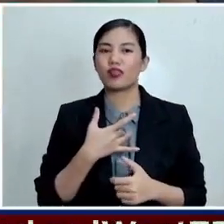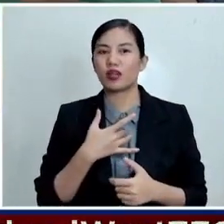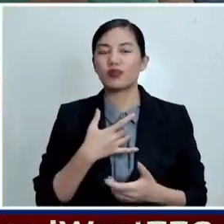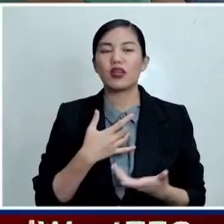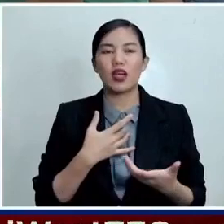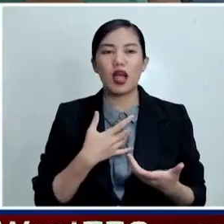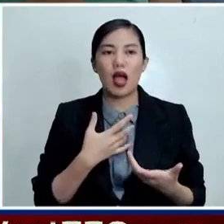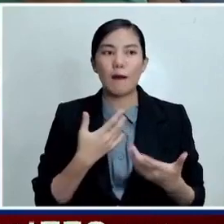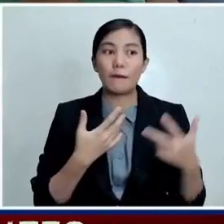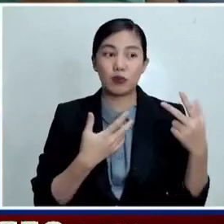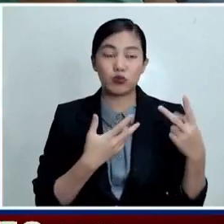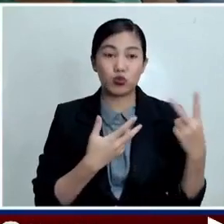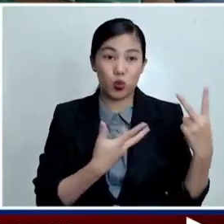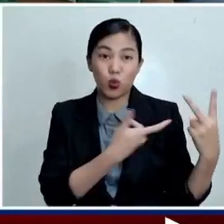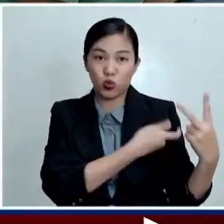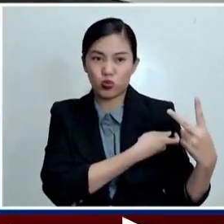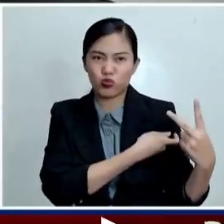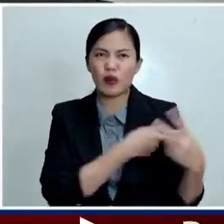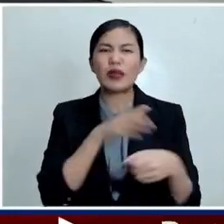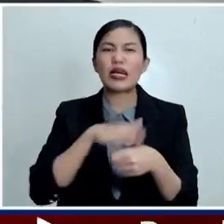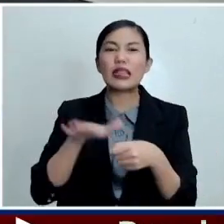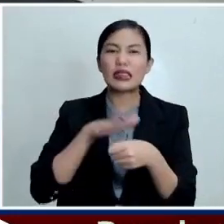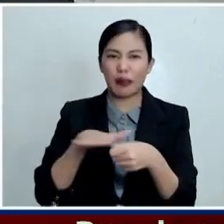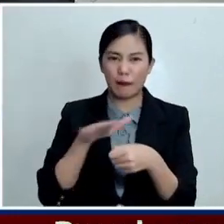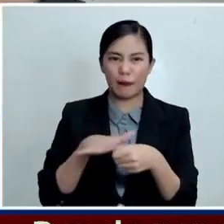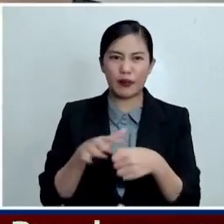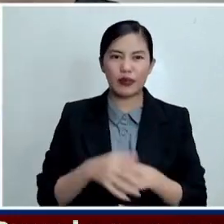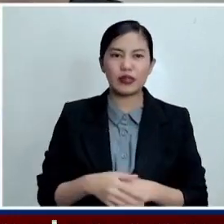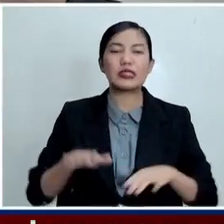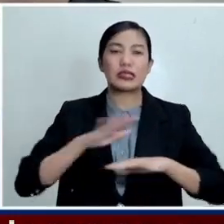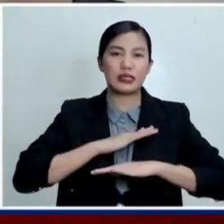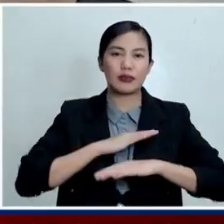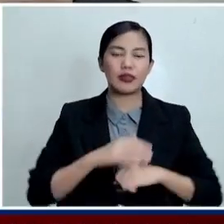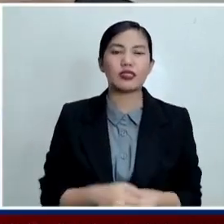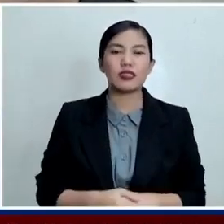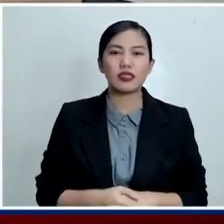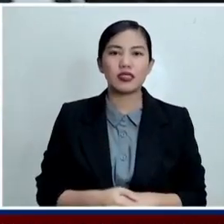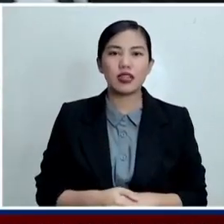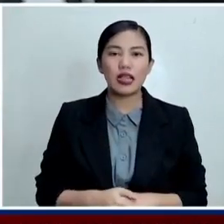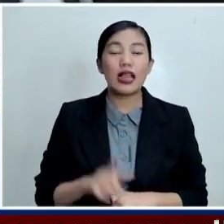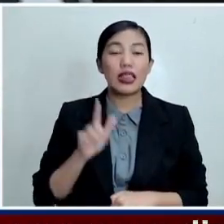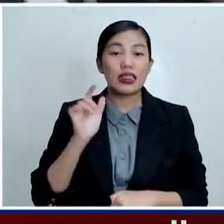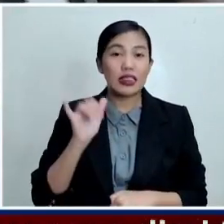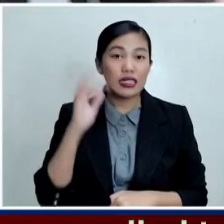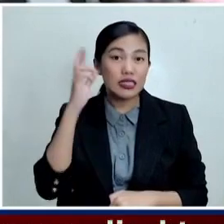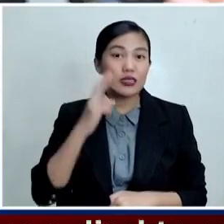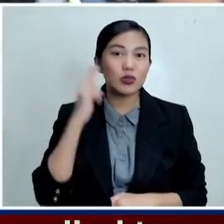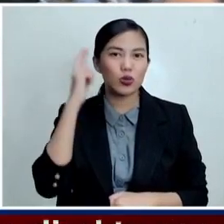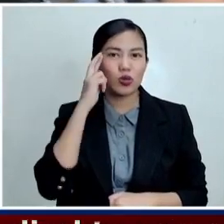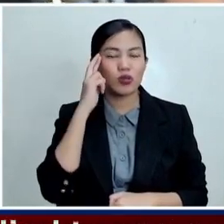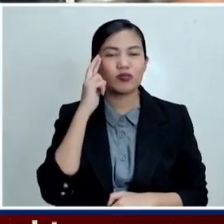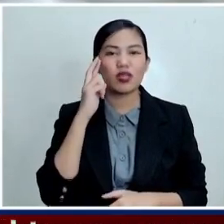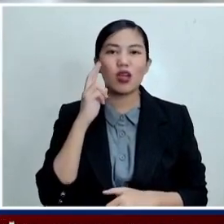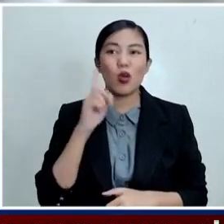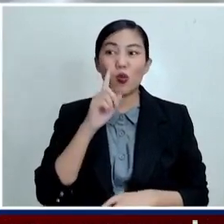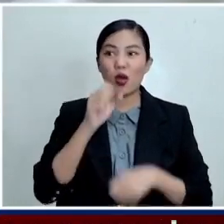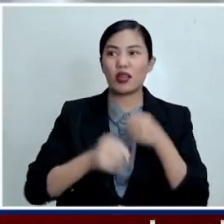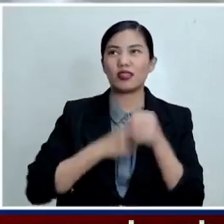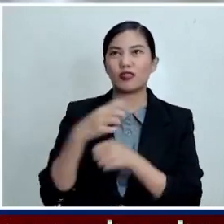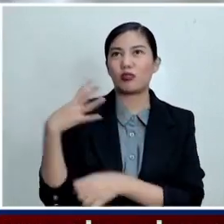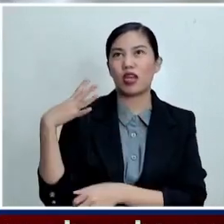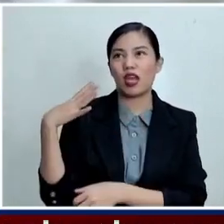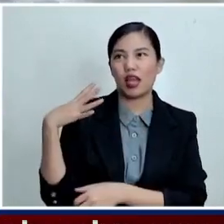sila. Ito rin mismo ang rason kung bakit inabot ng isang taon bago nagpaturok ng booster ang jeepney driver na si